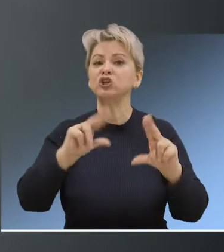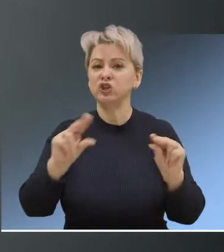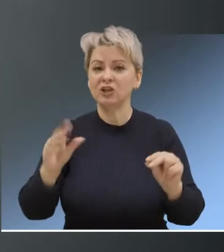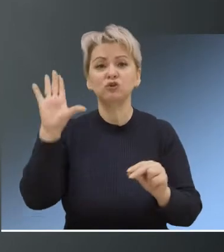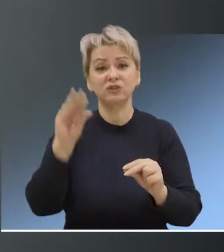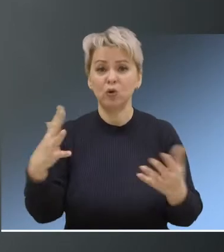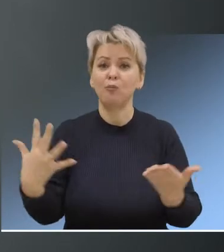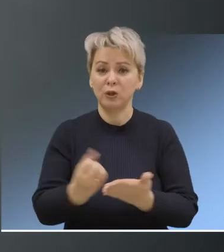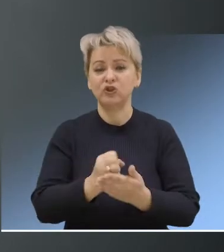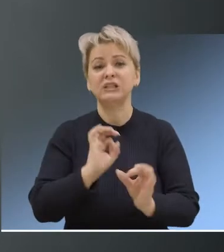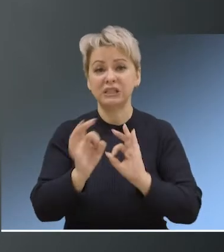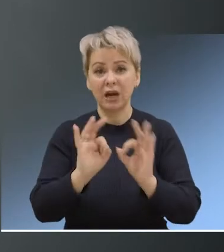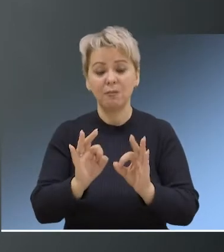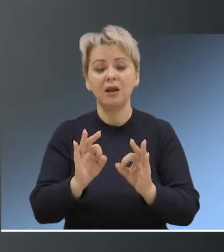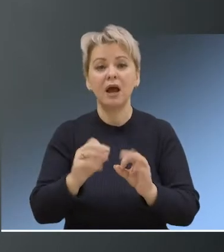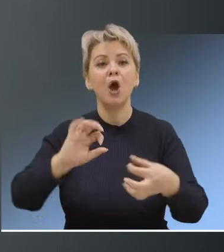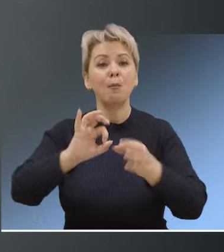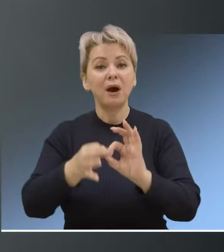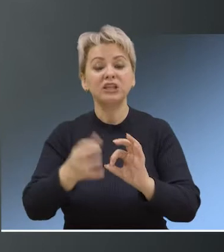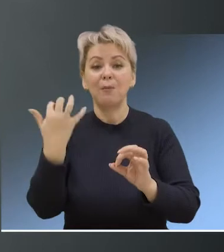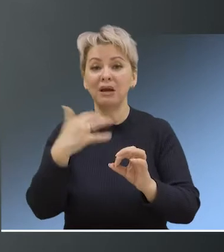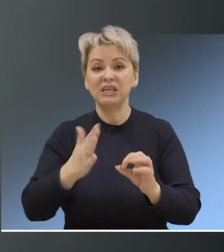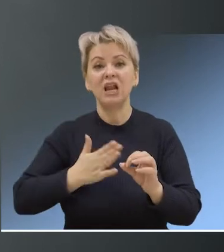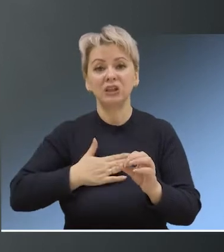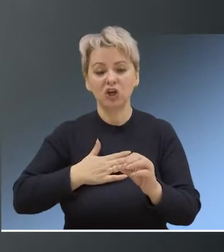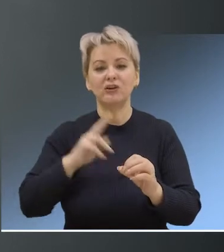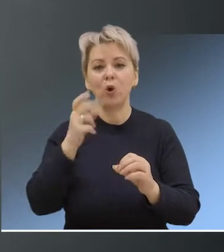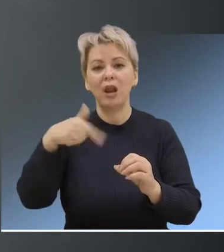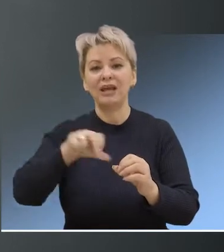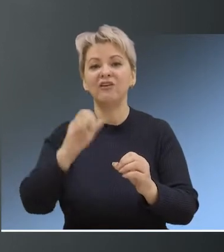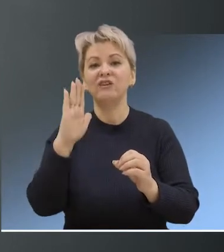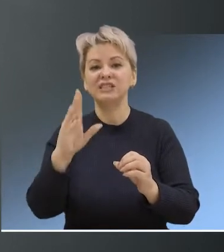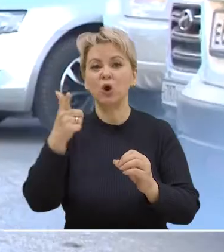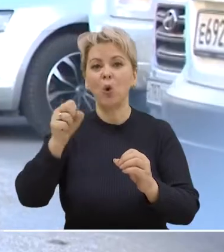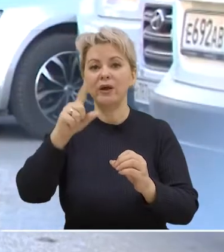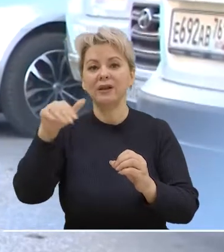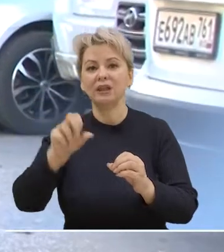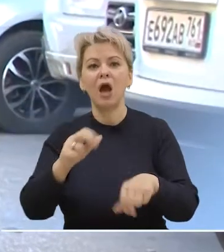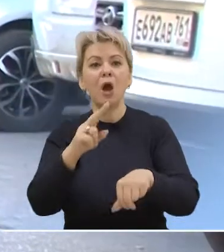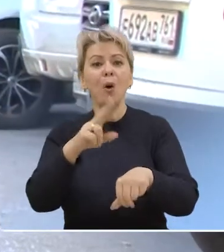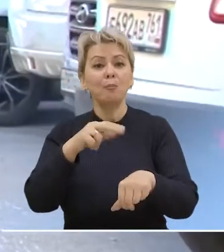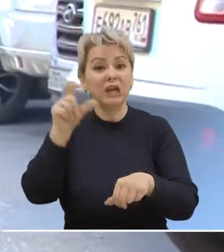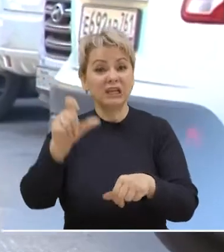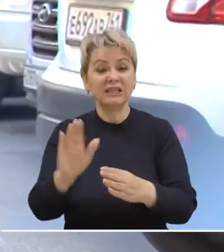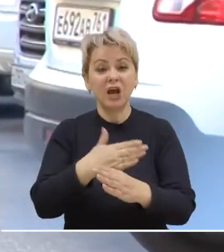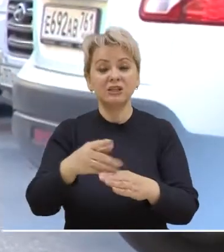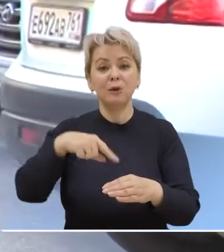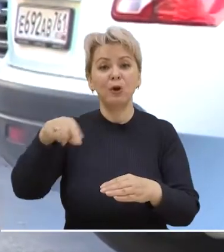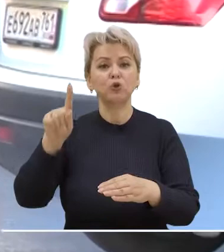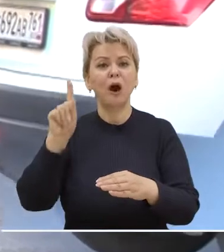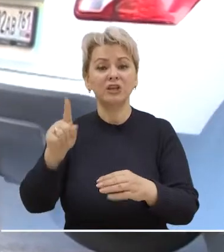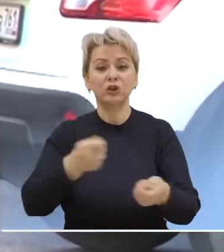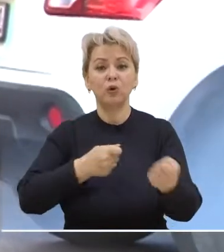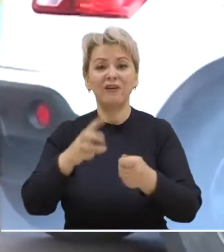счастью, все обошлось без жертв. Подробности в материале моего коллеги Василия Горина. Участковому отдела полиции номер